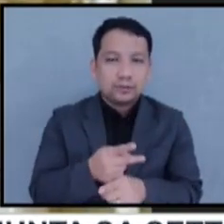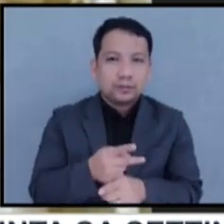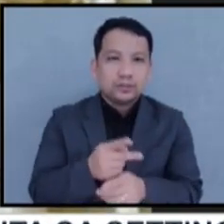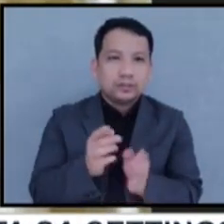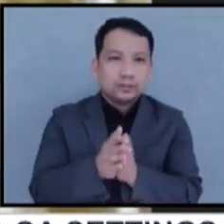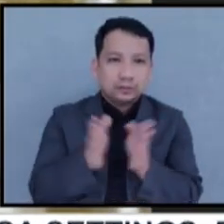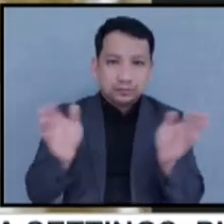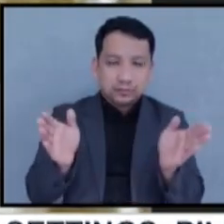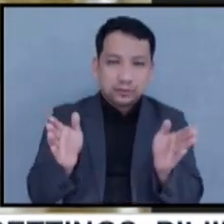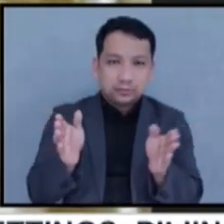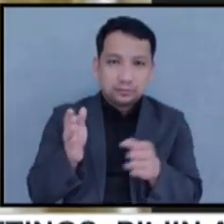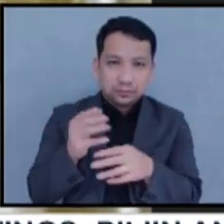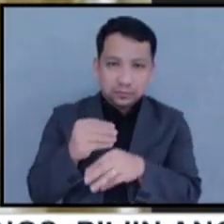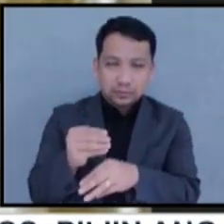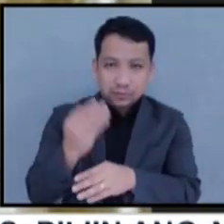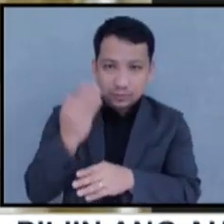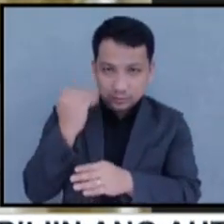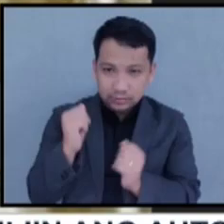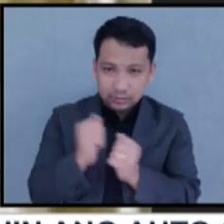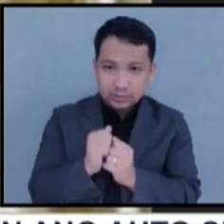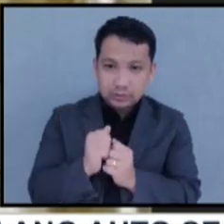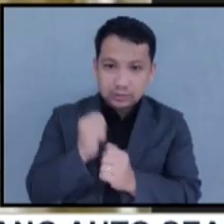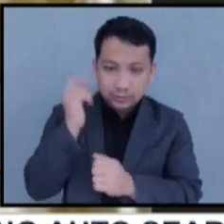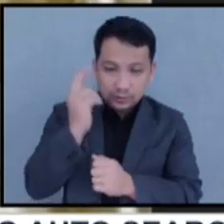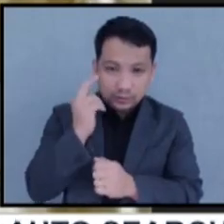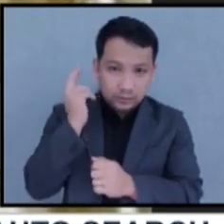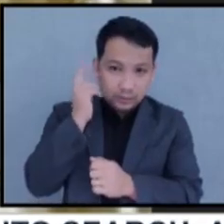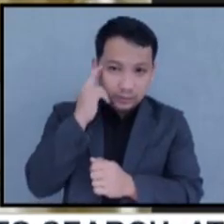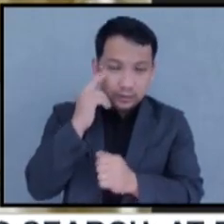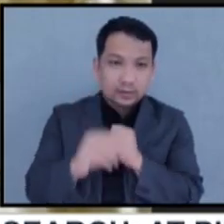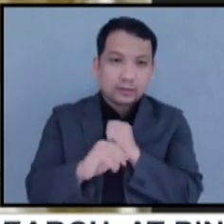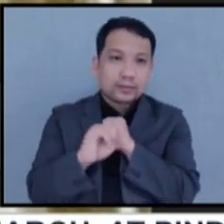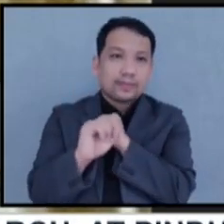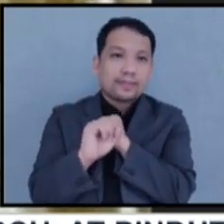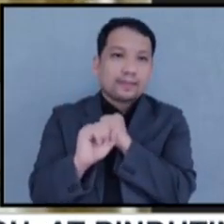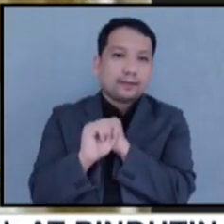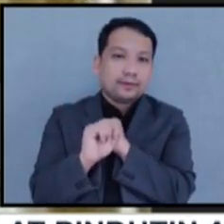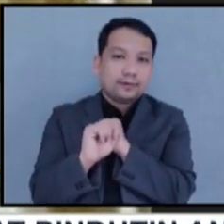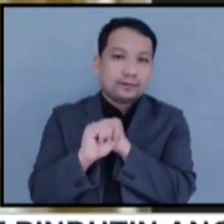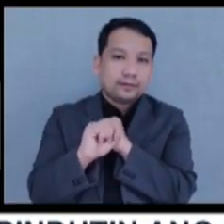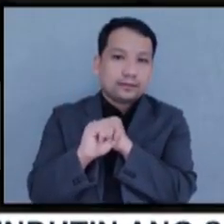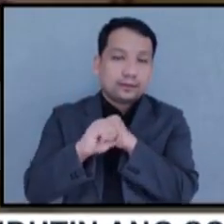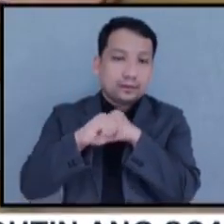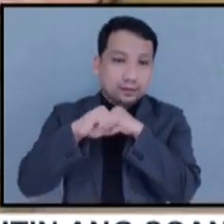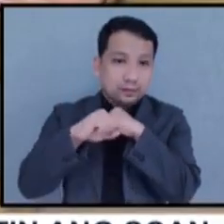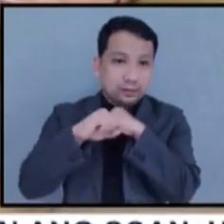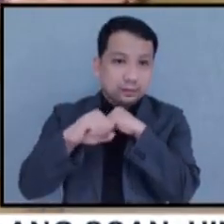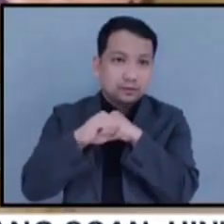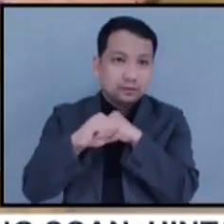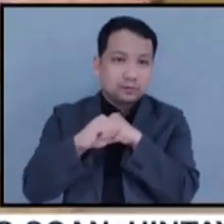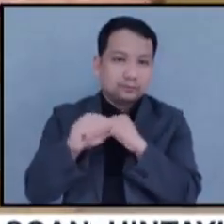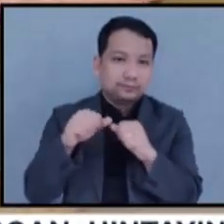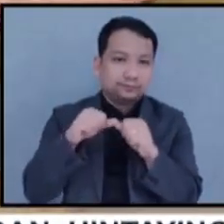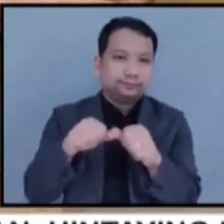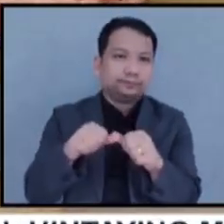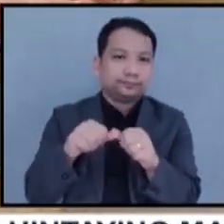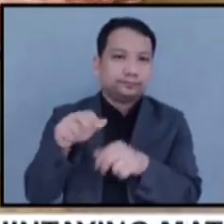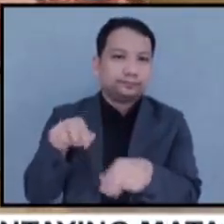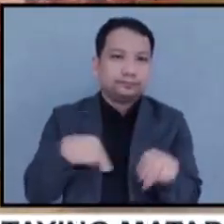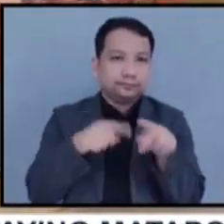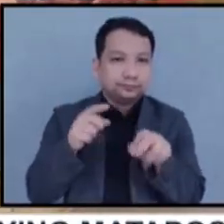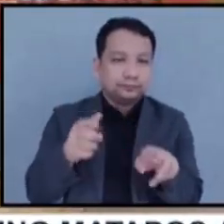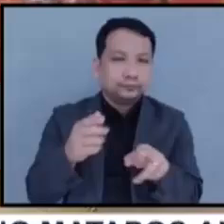wider market. Ayan po. Tapos isa rin po itong promotion para sa mga sustainable products, dahil gusto